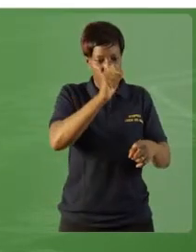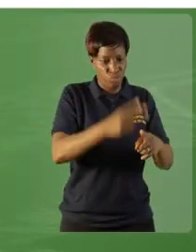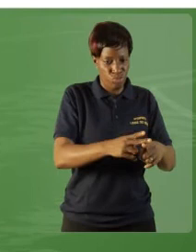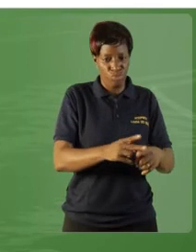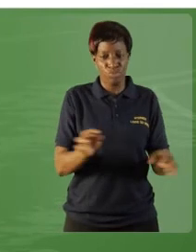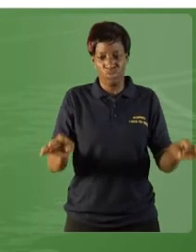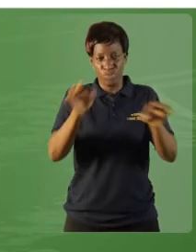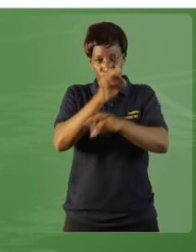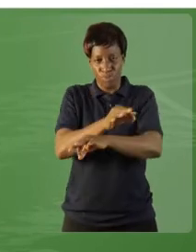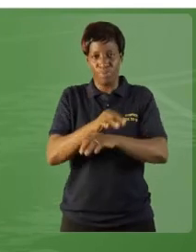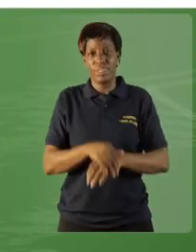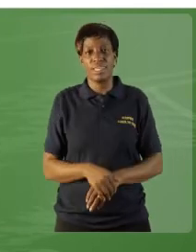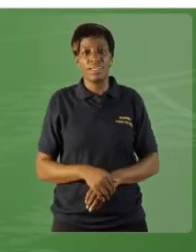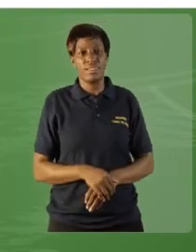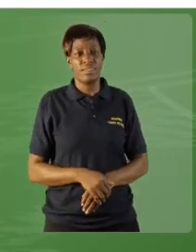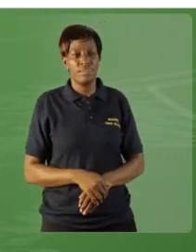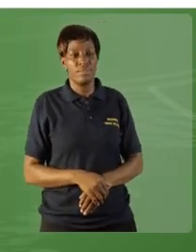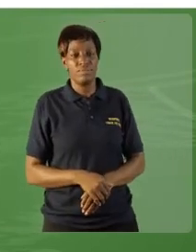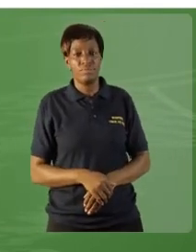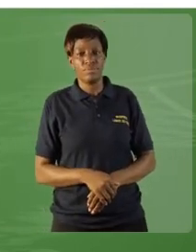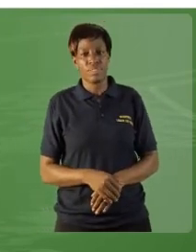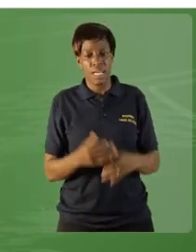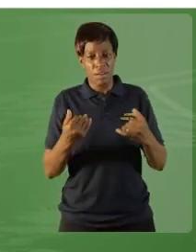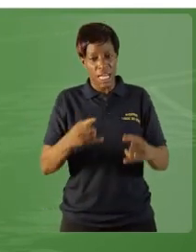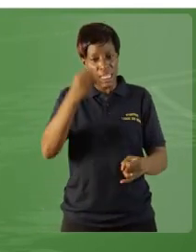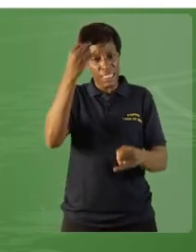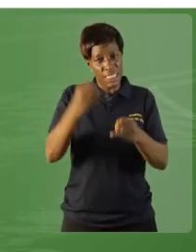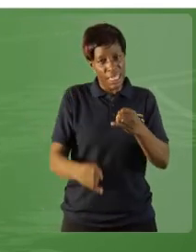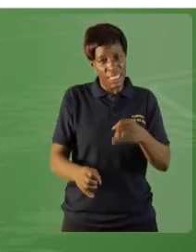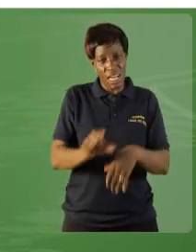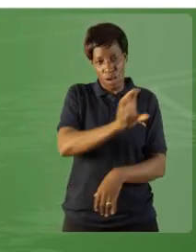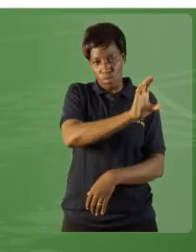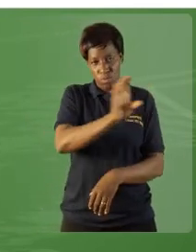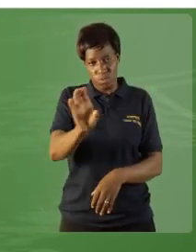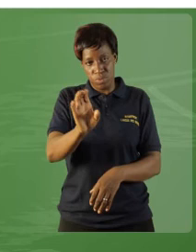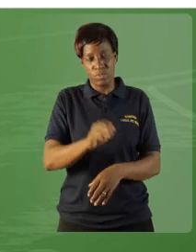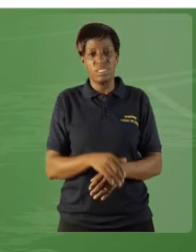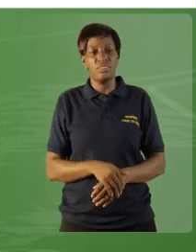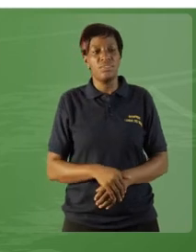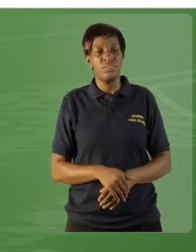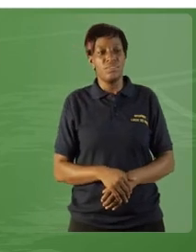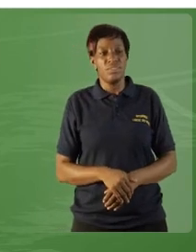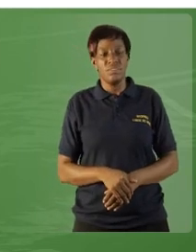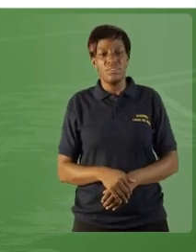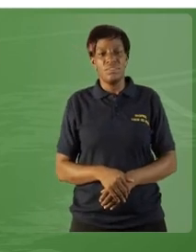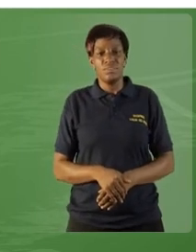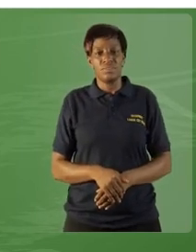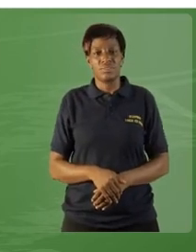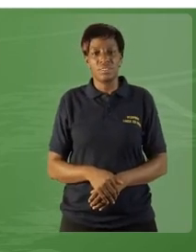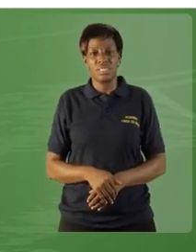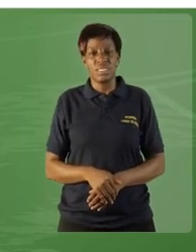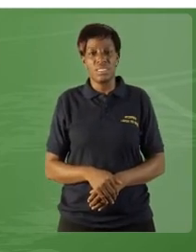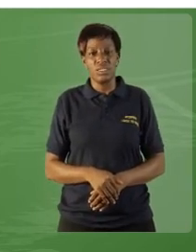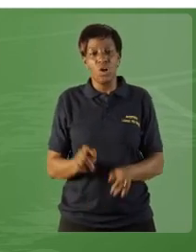Nous arrivons à la dernière rubrique, c'est-à-dire le lexique. En ce